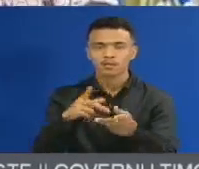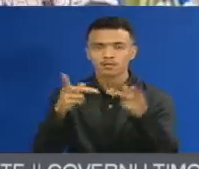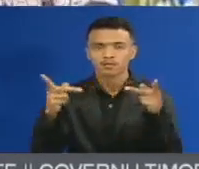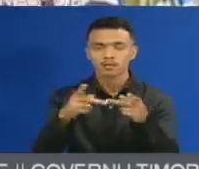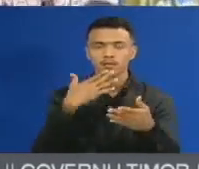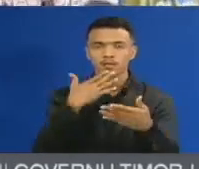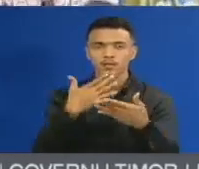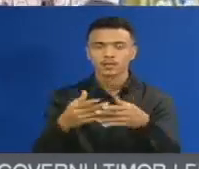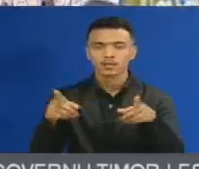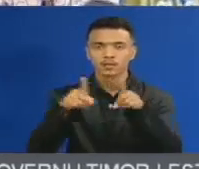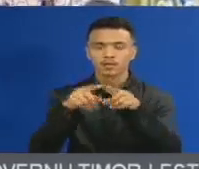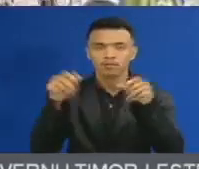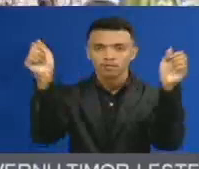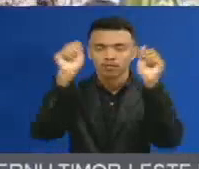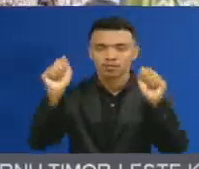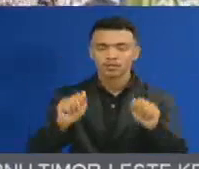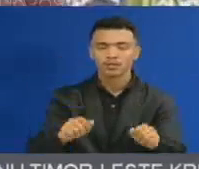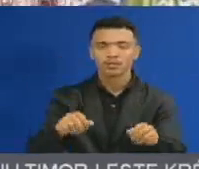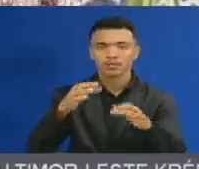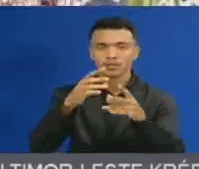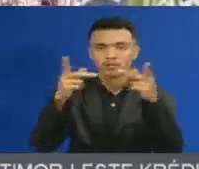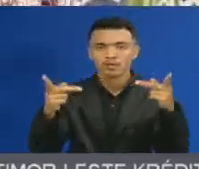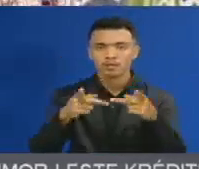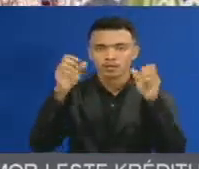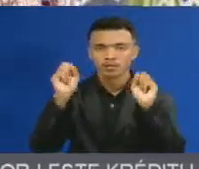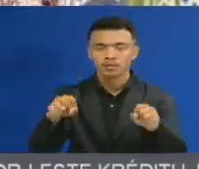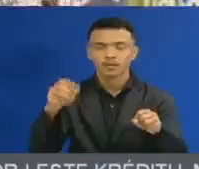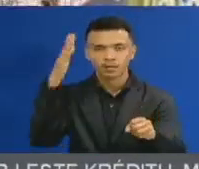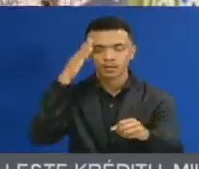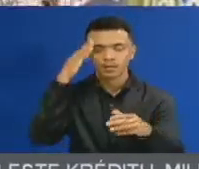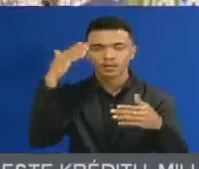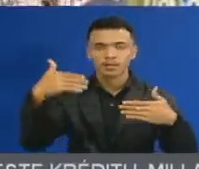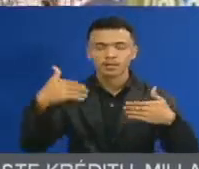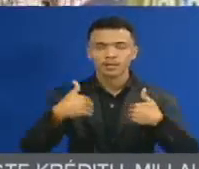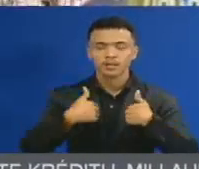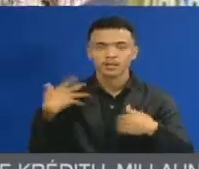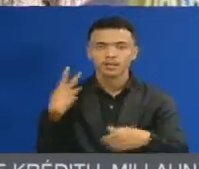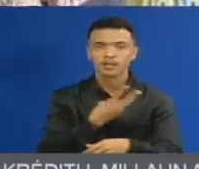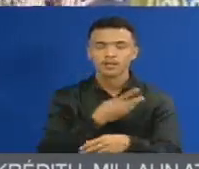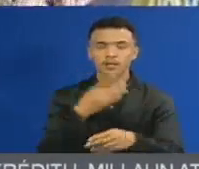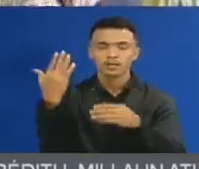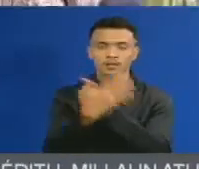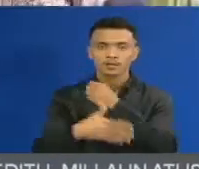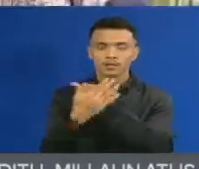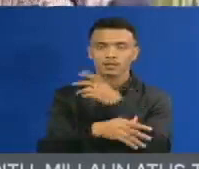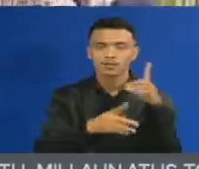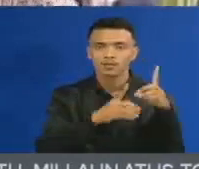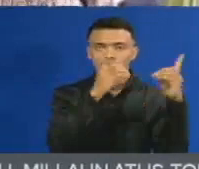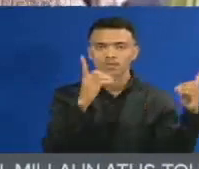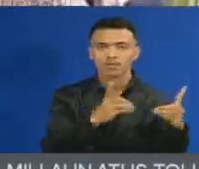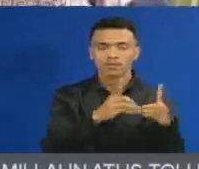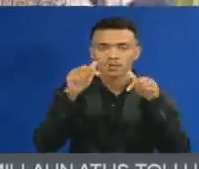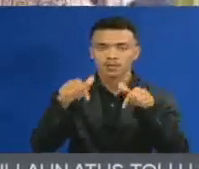ho sinal ruma para fatine bele kunye sidu iha itenia rai dobeng idane. Tambah fatine saya